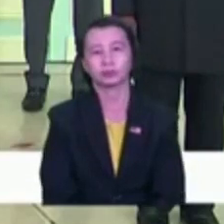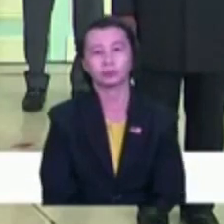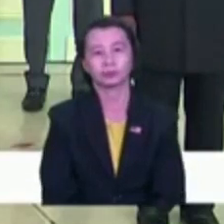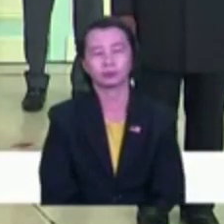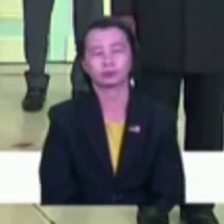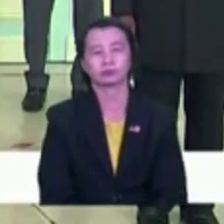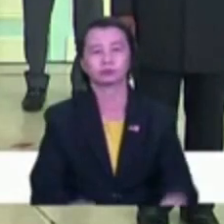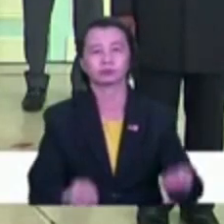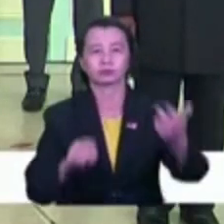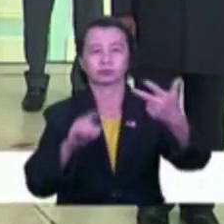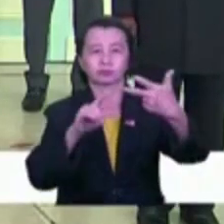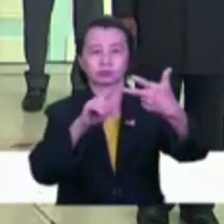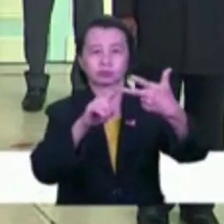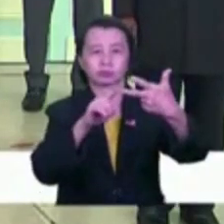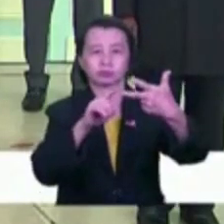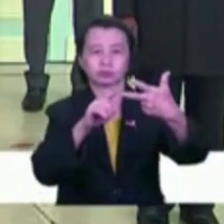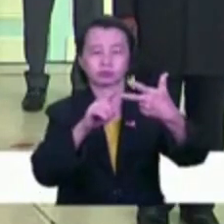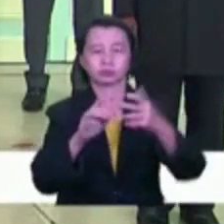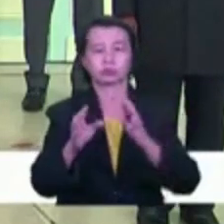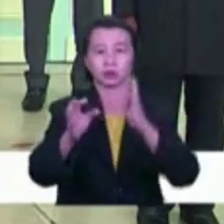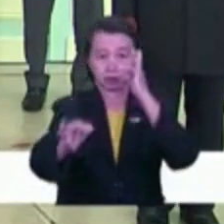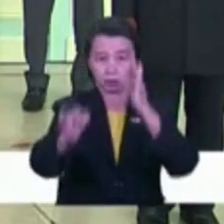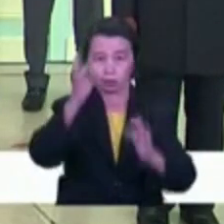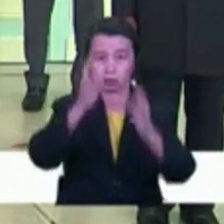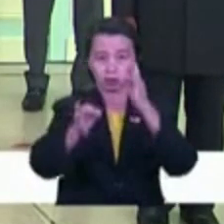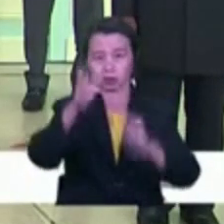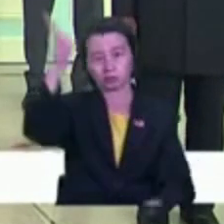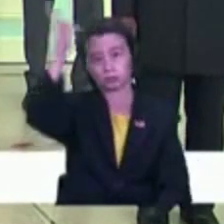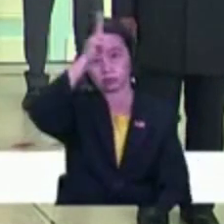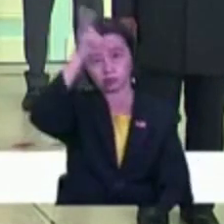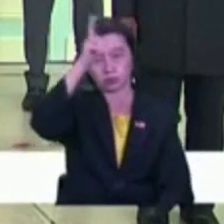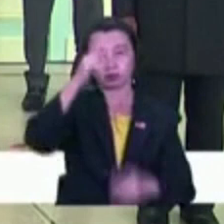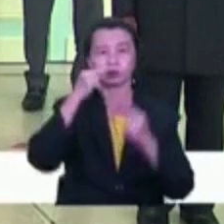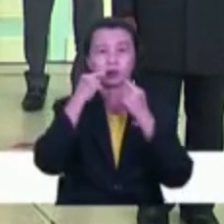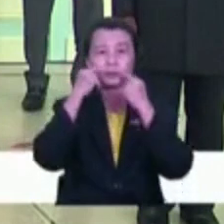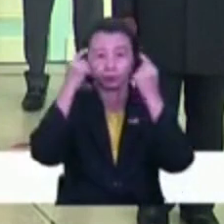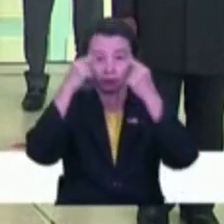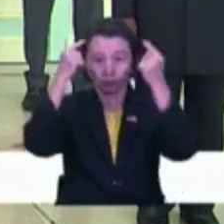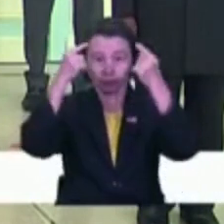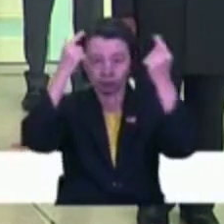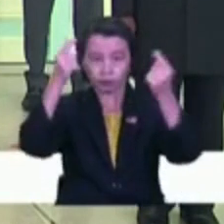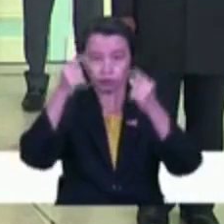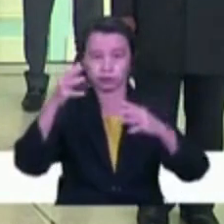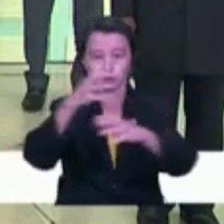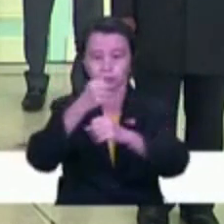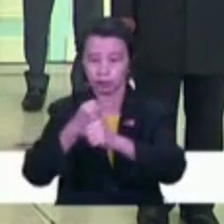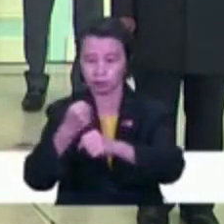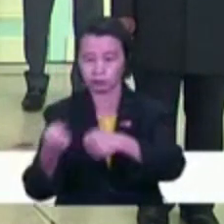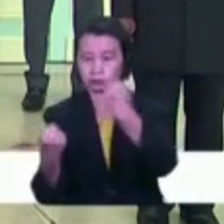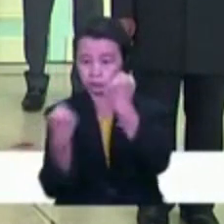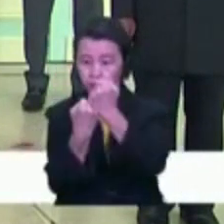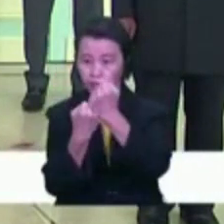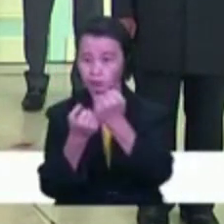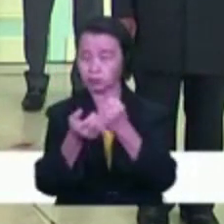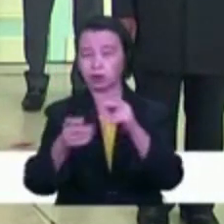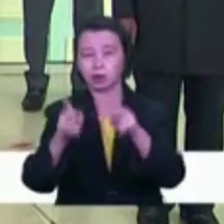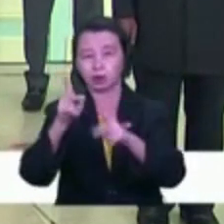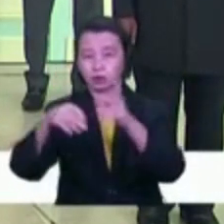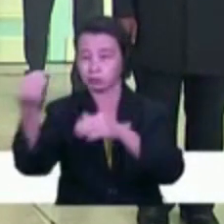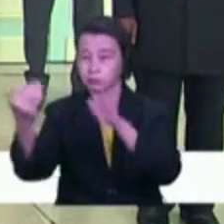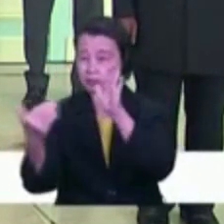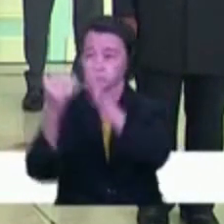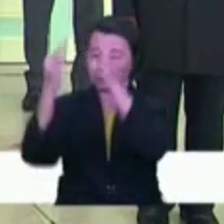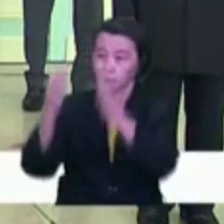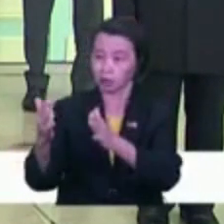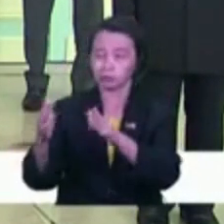Hai ketiga sekiranya kerajaan pejaya mendapatkan sokongan by pasti sedih dewan